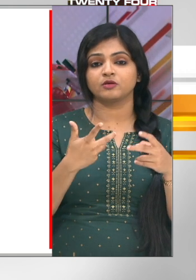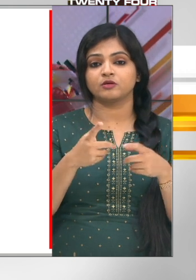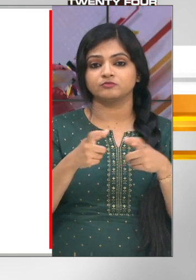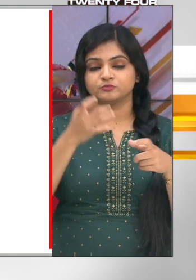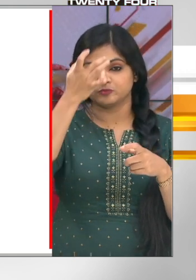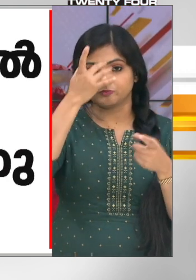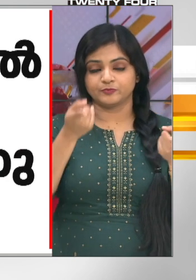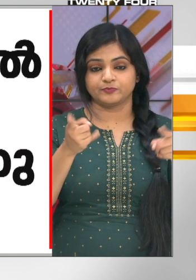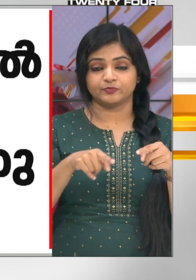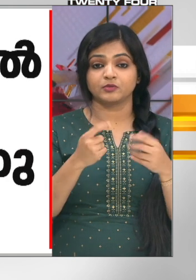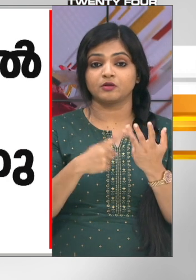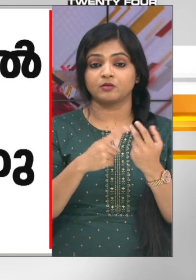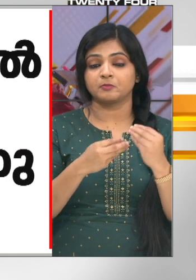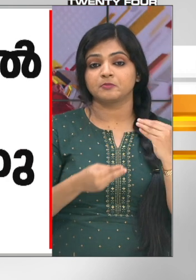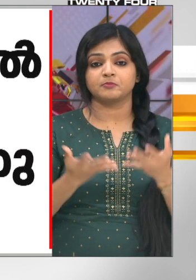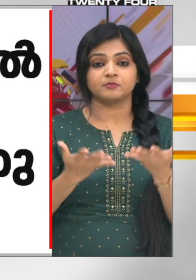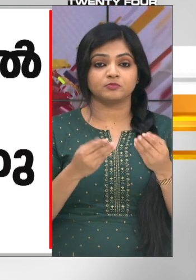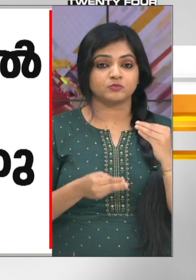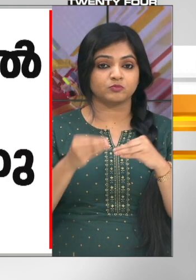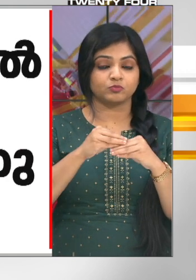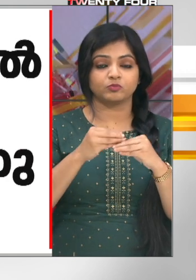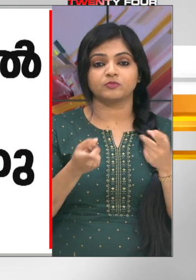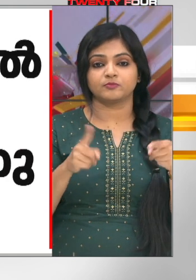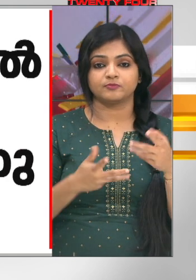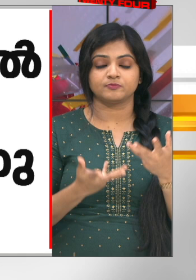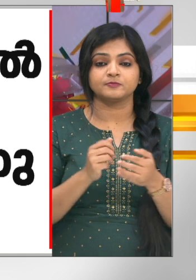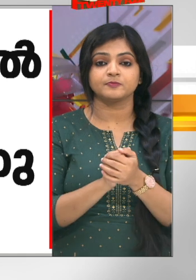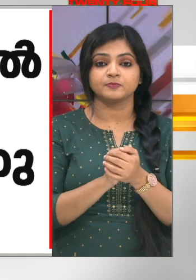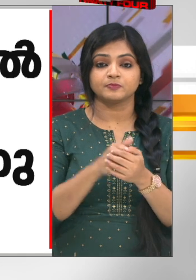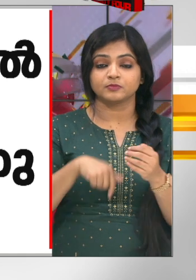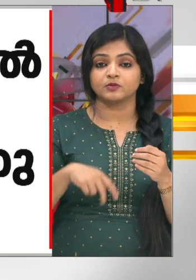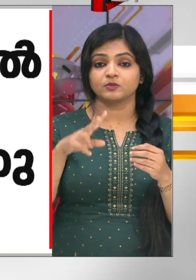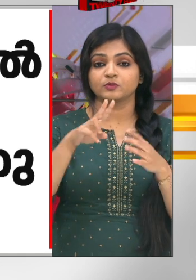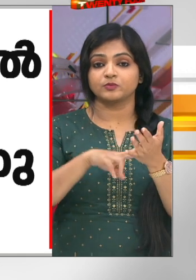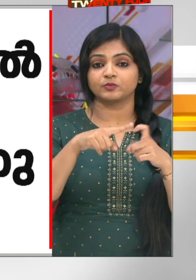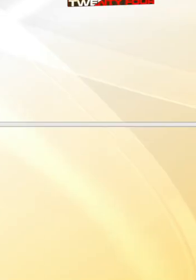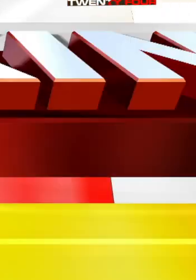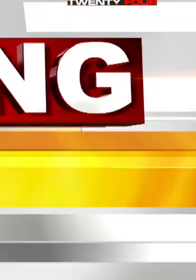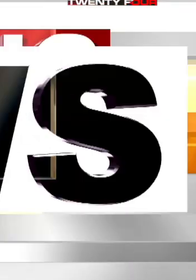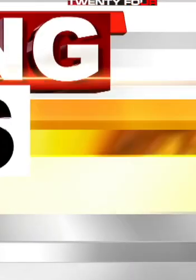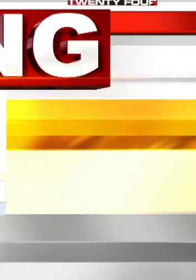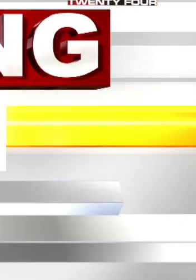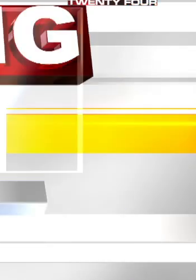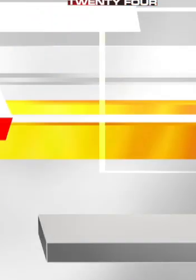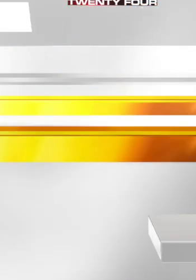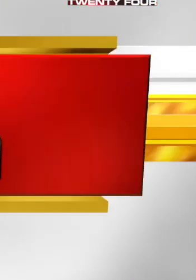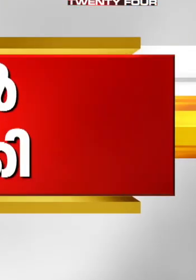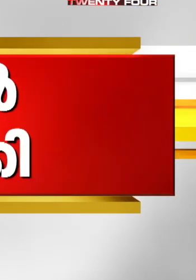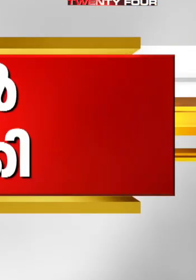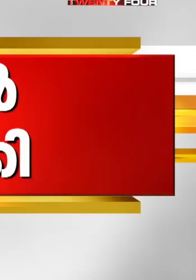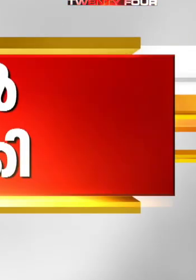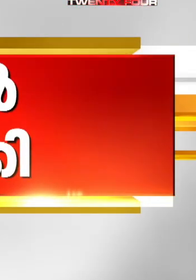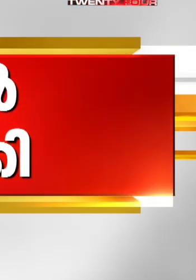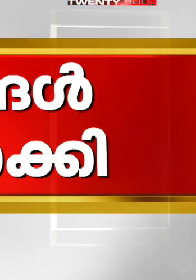ഇനിയും വർദ്ധിക്കുവാൻ സാധ്യതയുണ്ട്. ന്യൂയോർക്കൊക്കെ ഉൾപ്പെടുന്ന കിഴക്കൻ മേഖലയിലെ വിമാനങ്ങളെയാണ് കൂടുതലായി ഇത് ബാധിച്ചിരിക്കുന്നത്. യാത്രക്കാർ